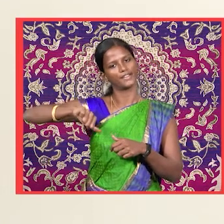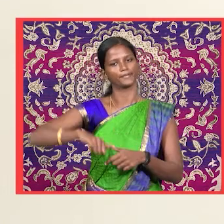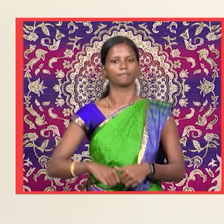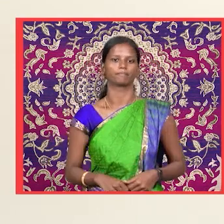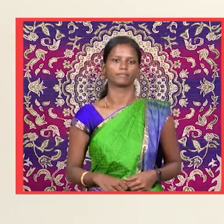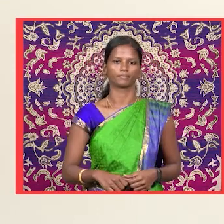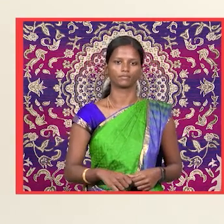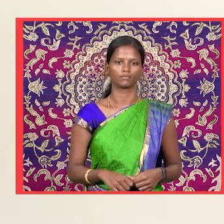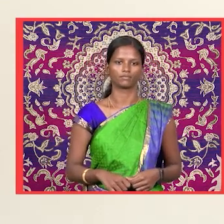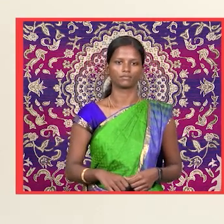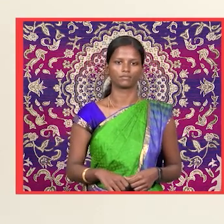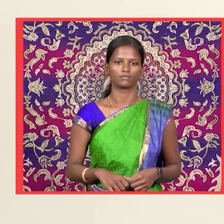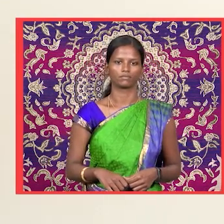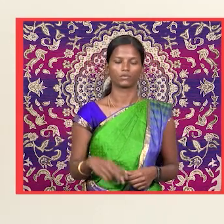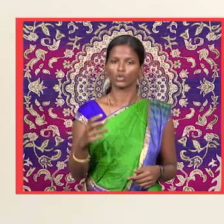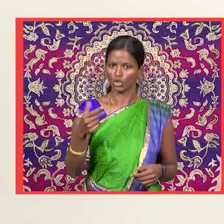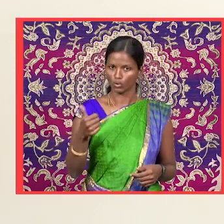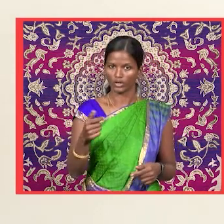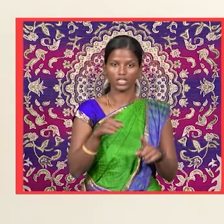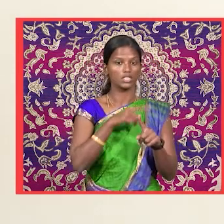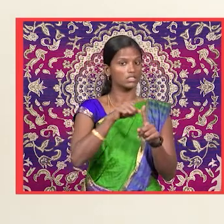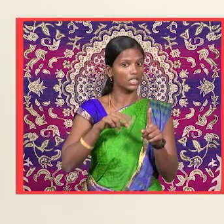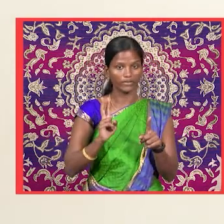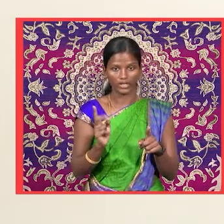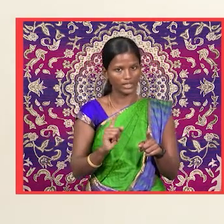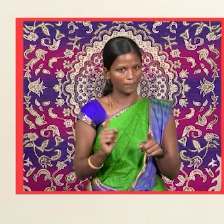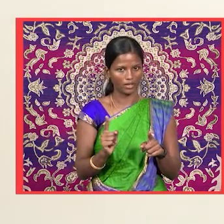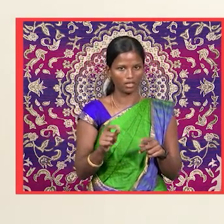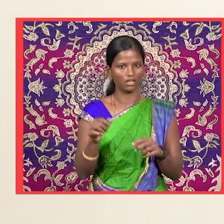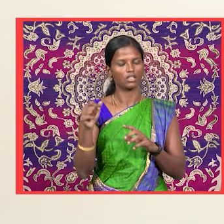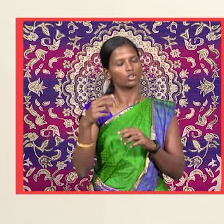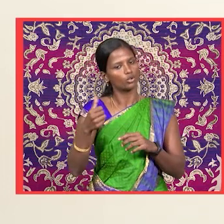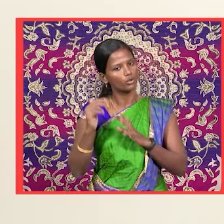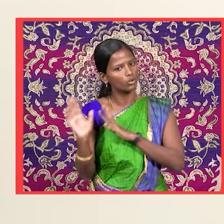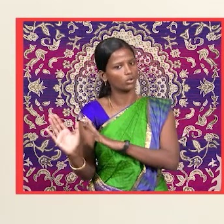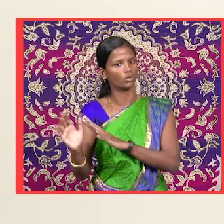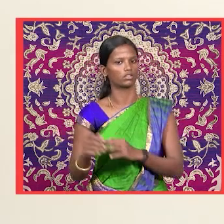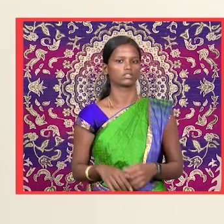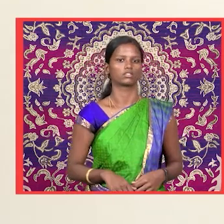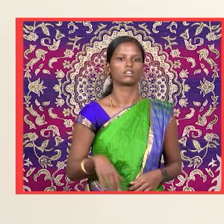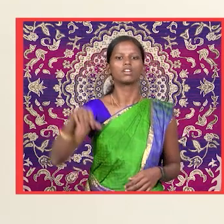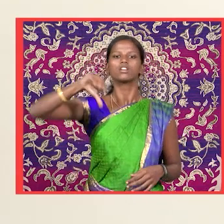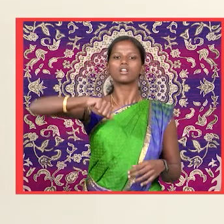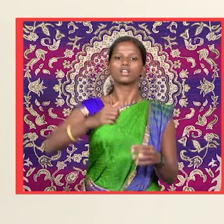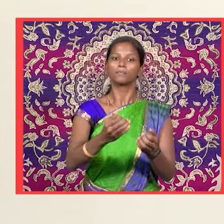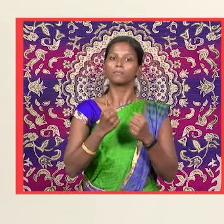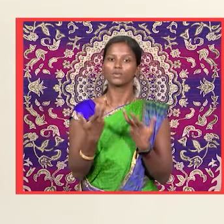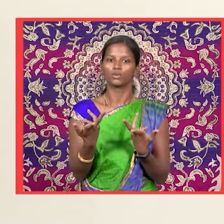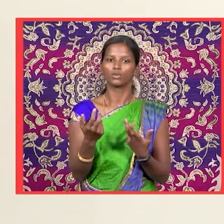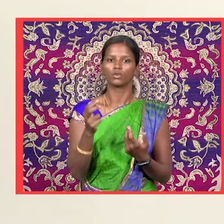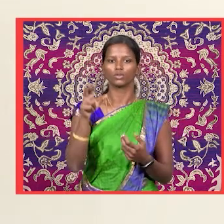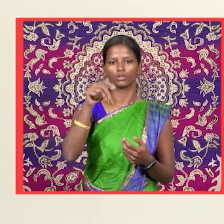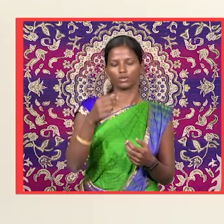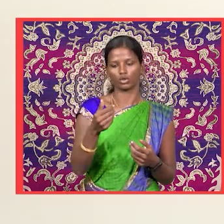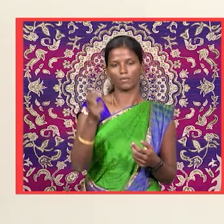தொகை, அதனால் நம்ம தொகையில் எழுதுகிறோம். இயர் நாள் எட்டு, எத்தனை ரூபா நட்டம்னு பார்த்தீங்கன்னா 8 ரூபாய் நட்டம்.